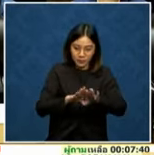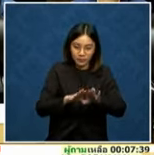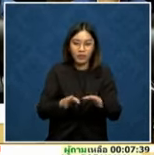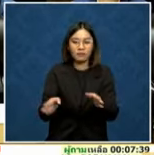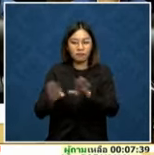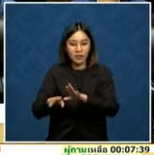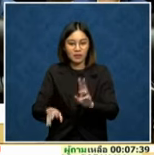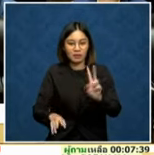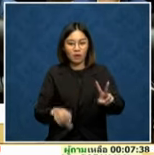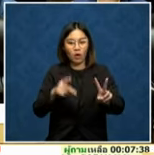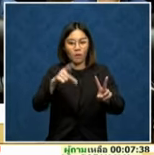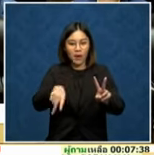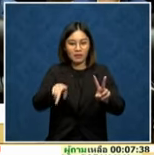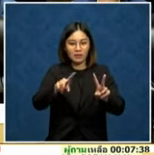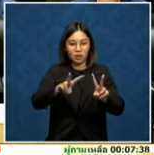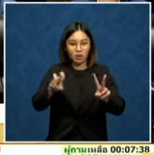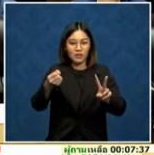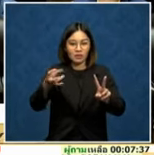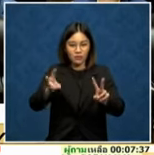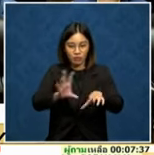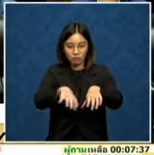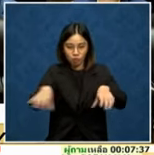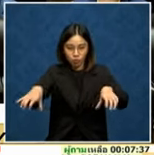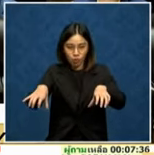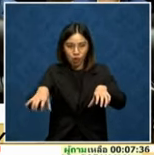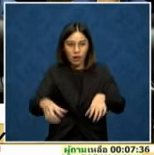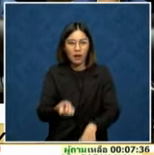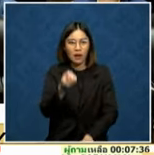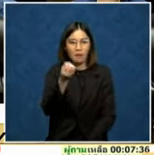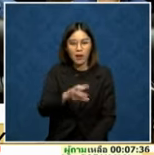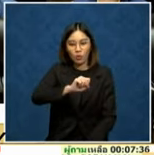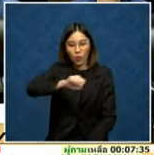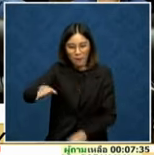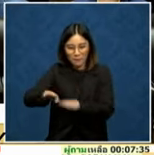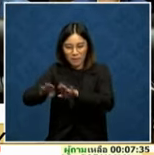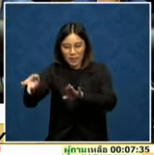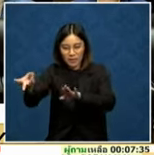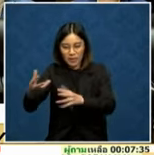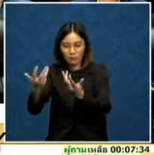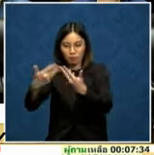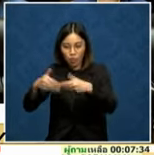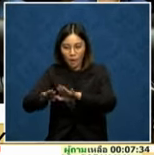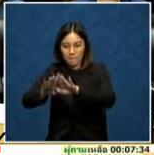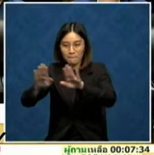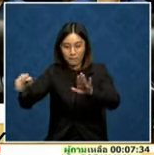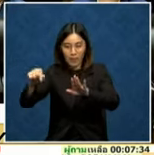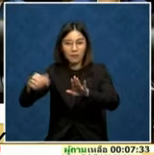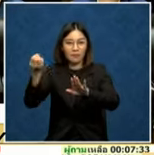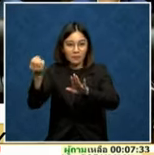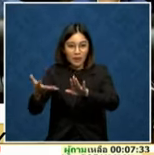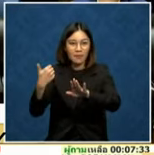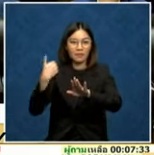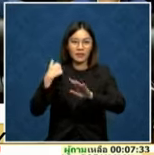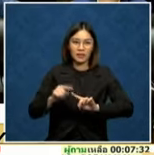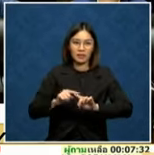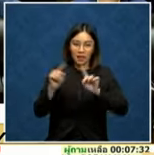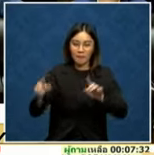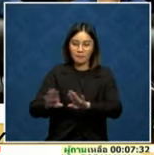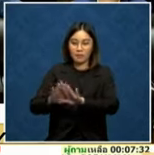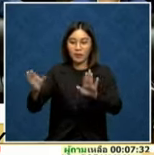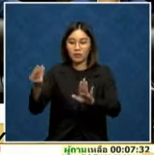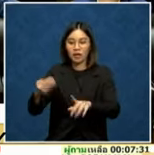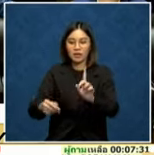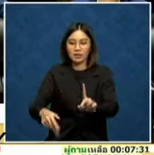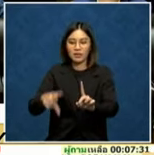12,17 โรงมากกาเปิดแค่นิดเดียวนะคะ เรารู้กวามีโงงงานเปิดมากกว่าแต่ว่ามีucchตัเปิดเพีงแค่ 12